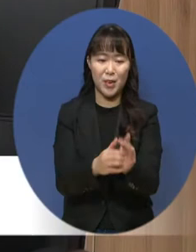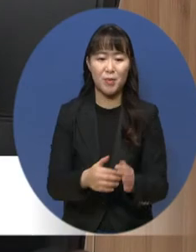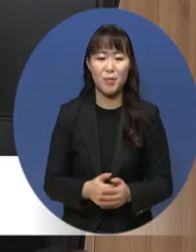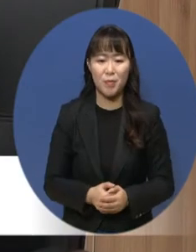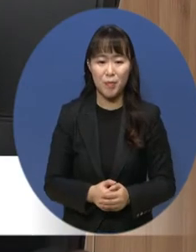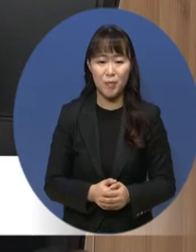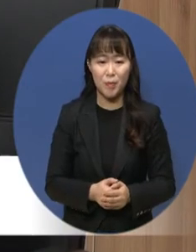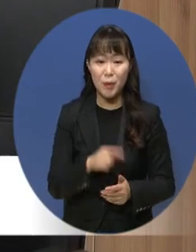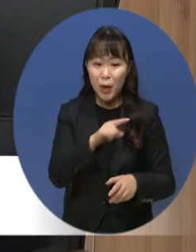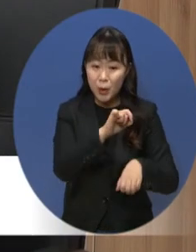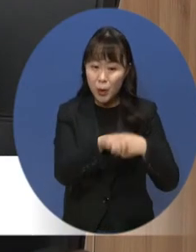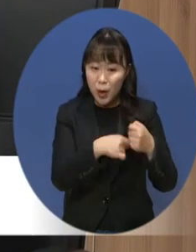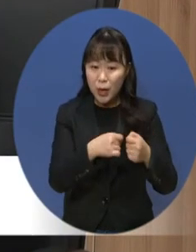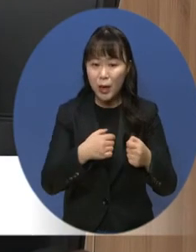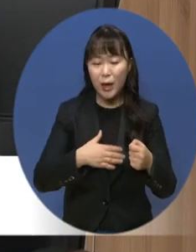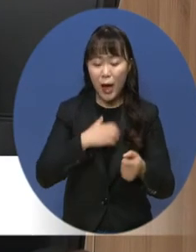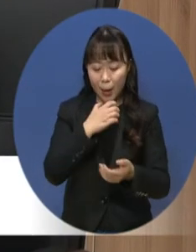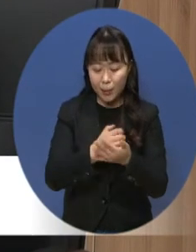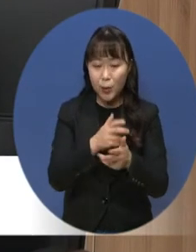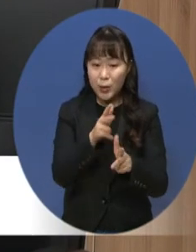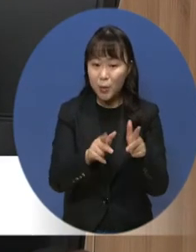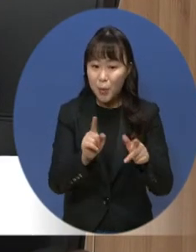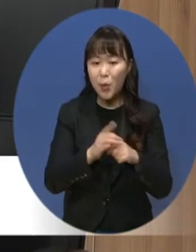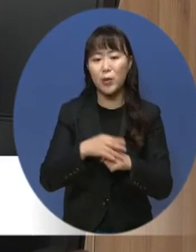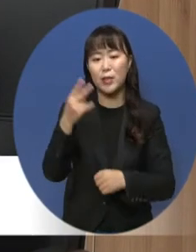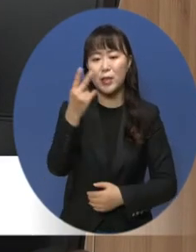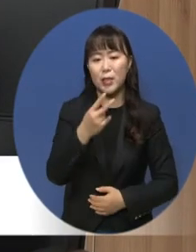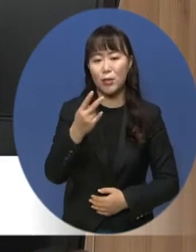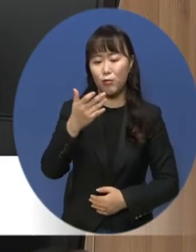본 반려로봇 감동이 사업은 제가